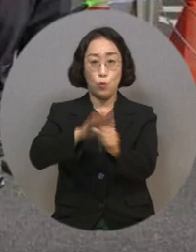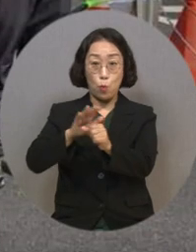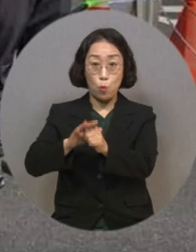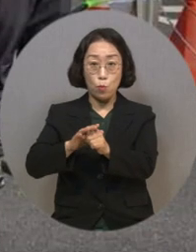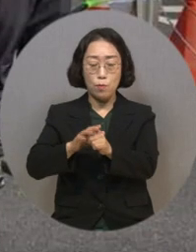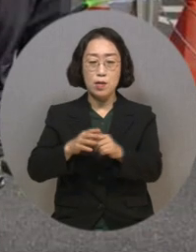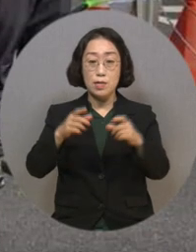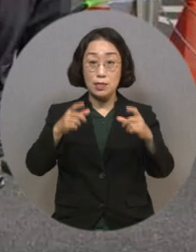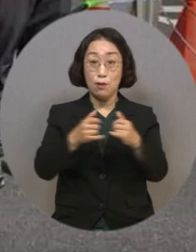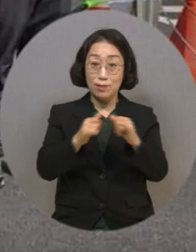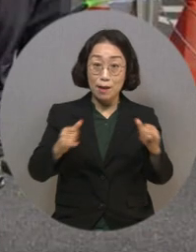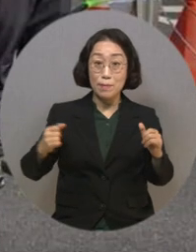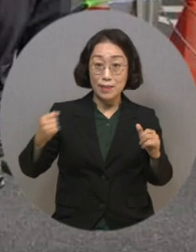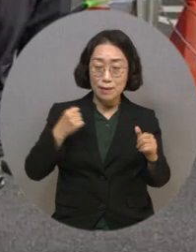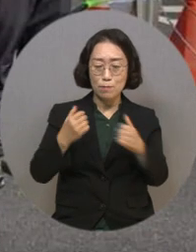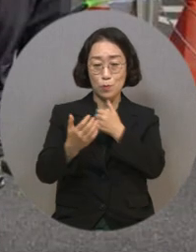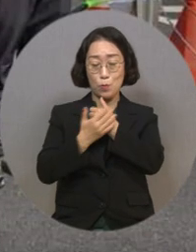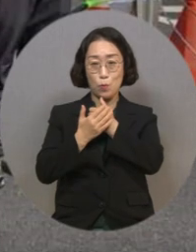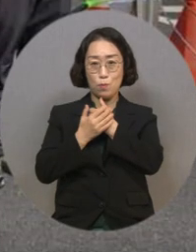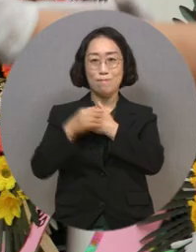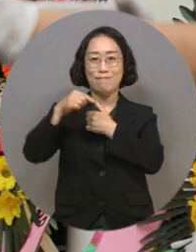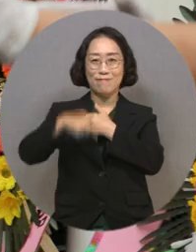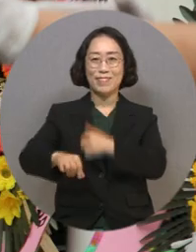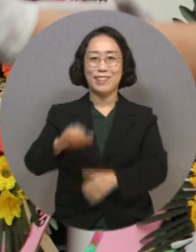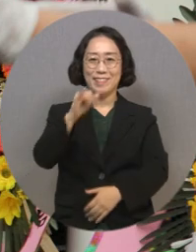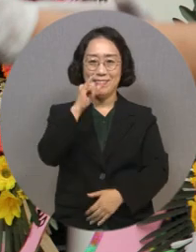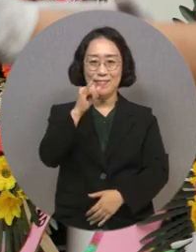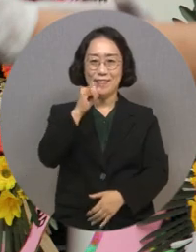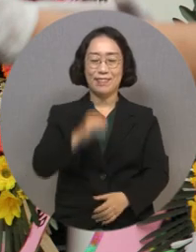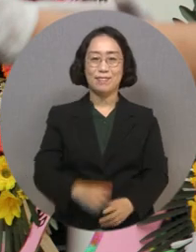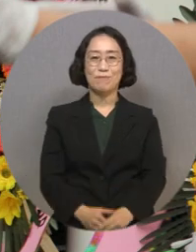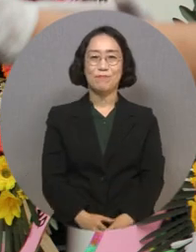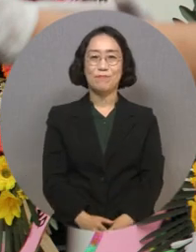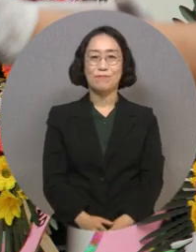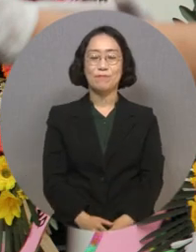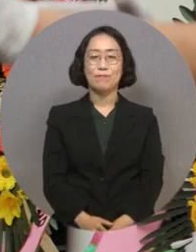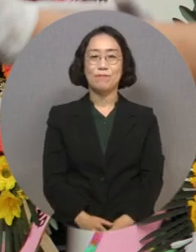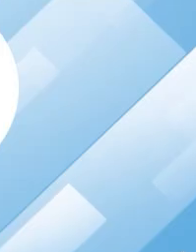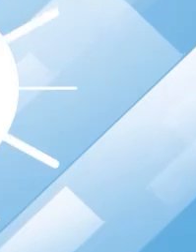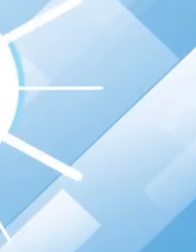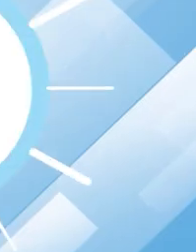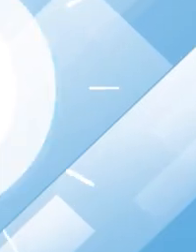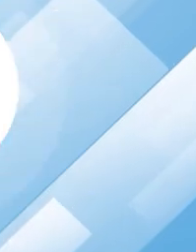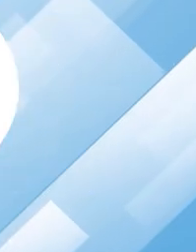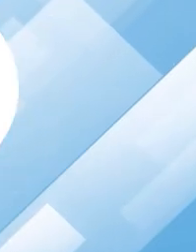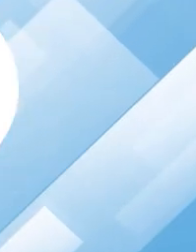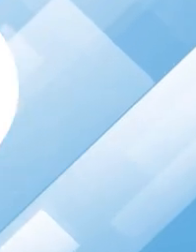시민의 힘이 그곳에 있습니다. 복지TV 경기방송 정우선입니다.